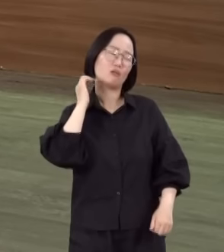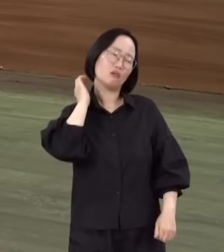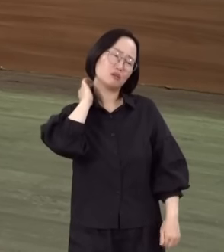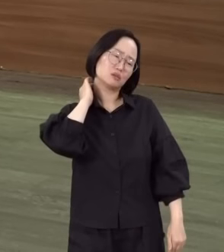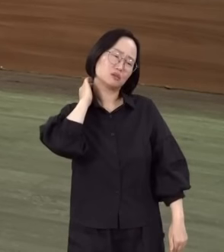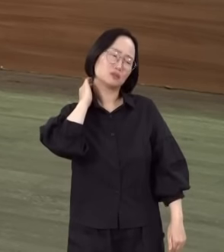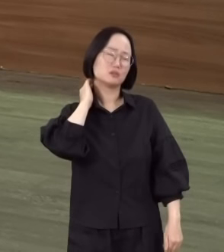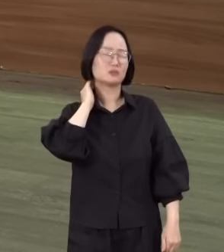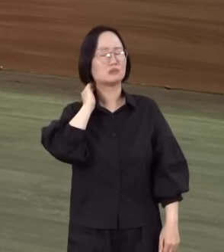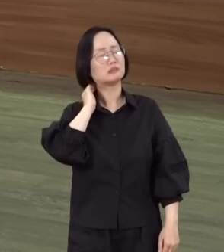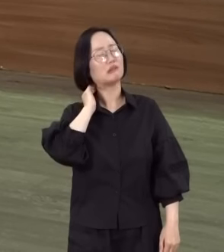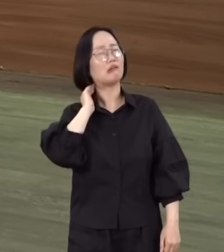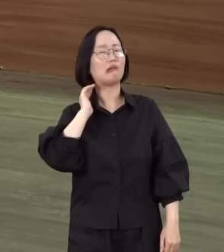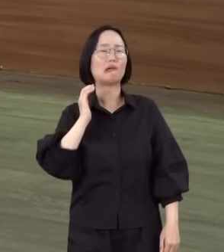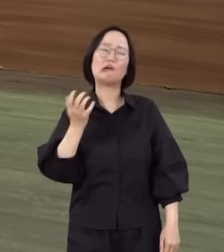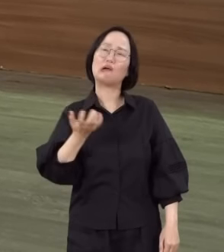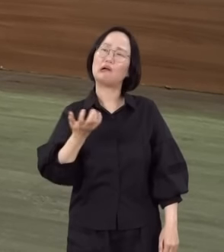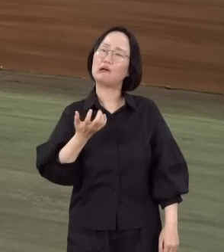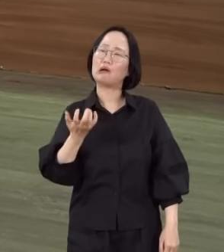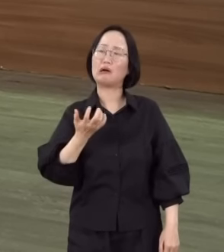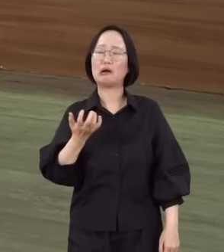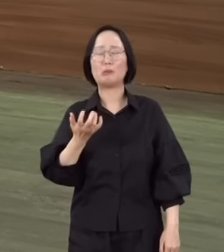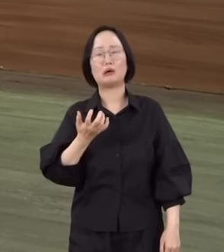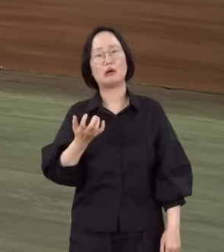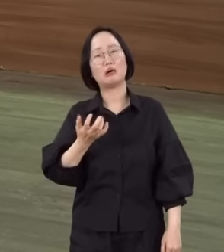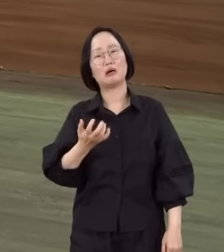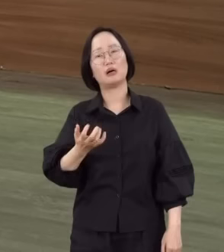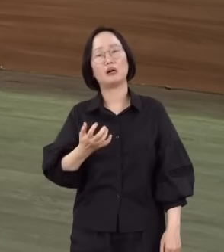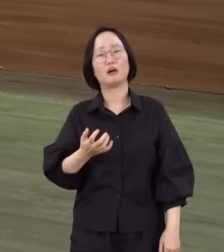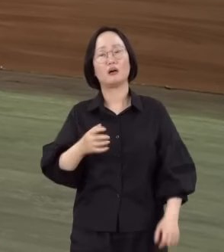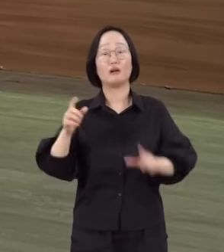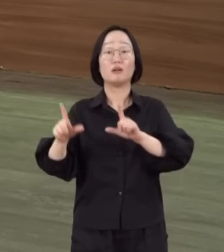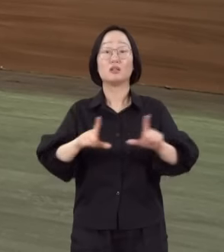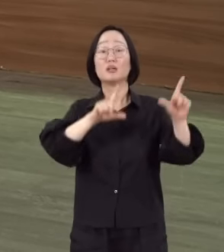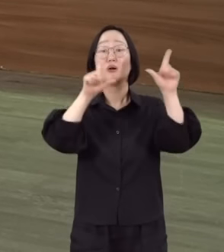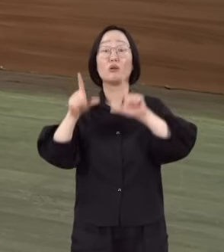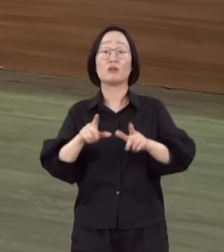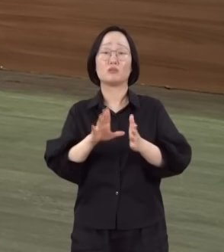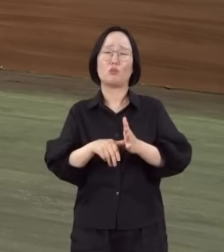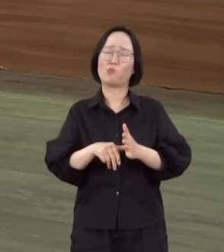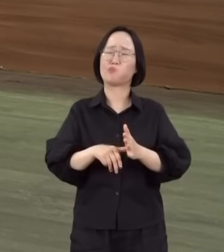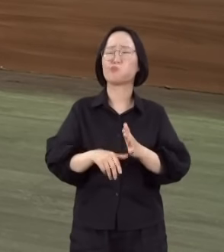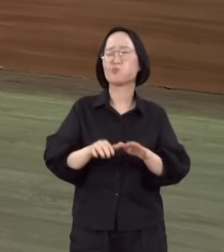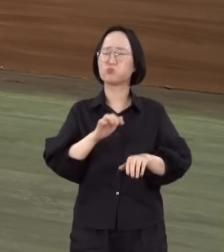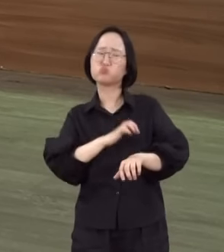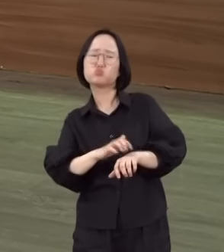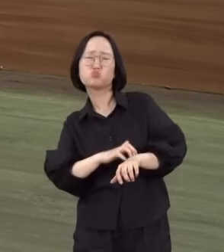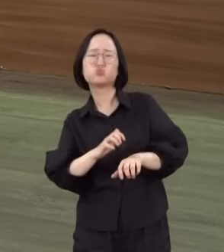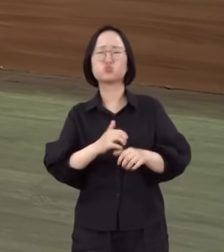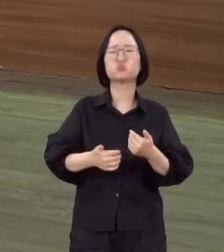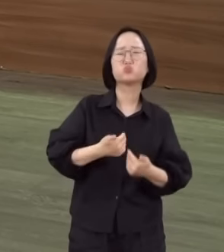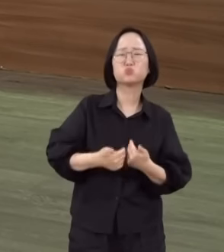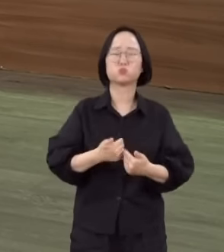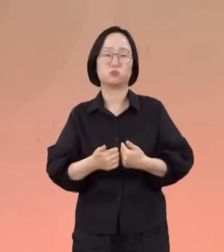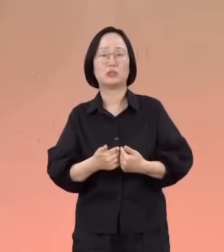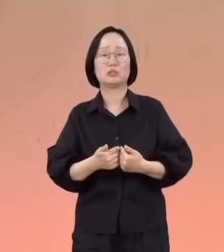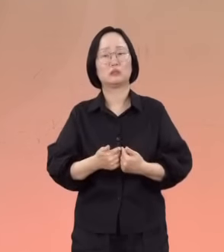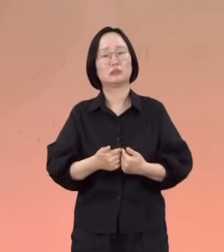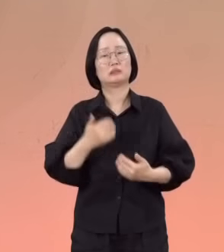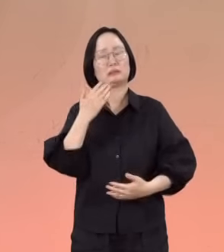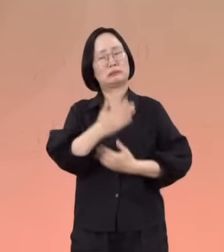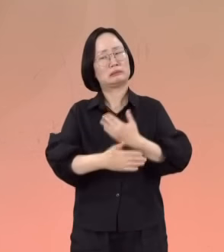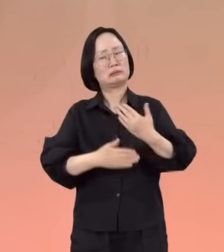아파 가지고 너무 이제 목이 아파 와서 일상생활에도 막 이제 지장이 생기니까 아 이거